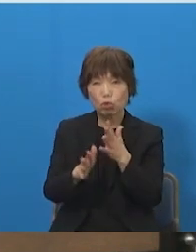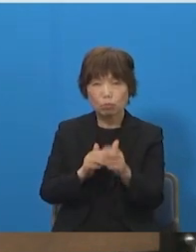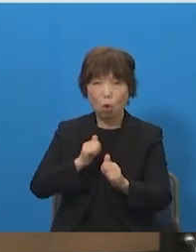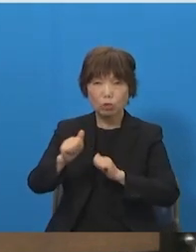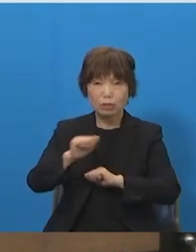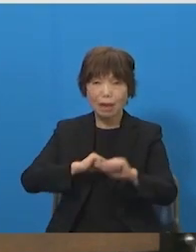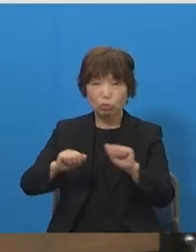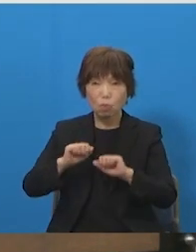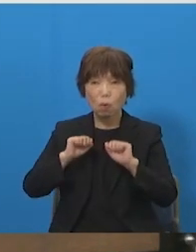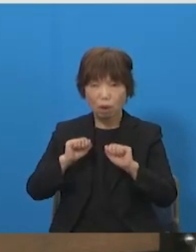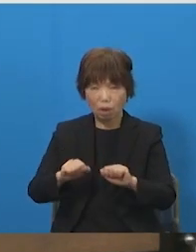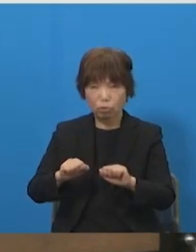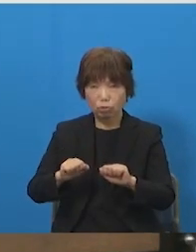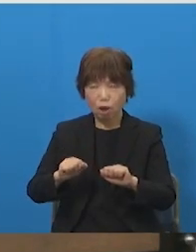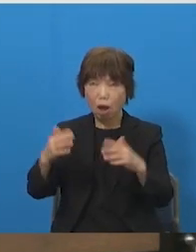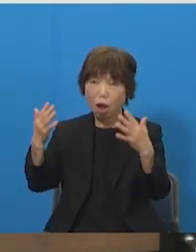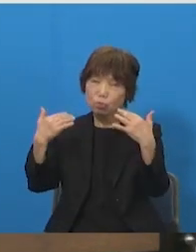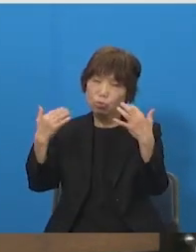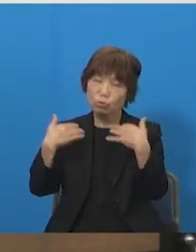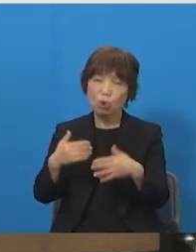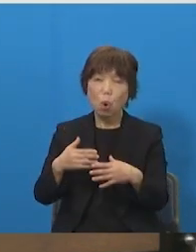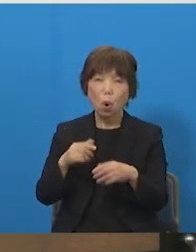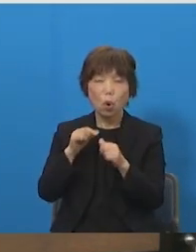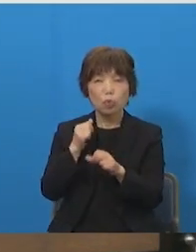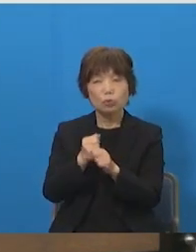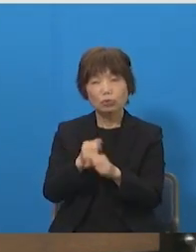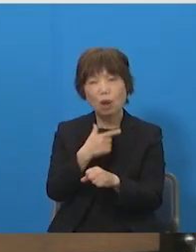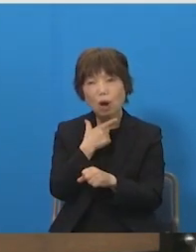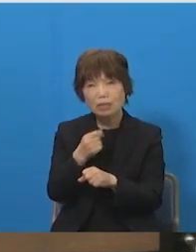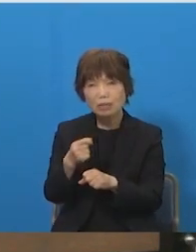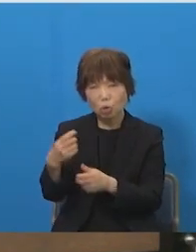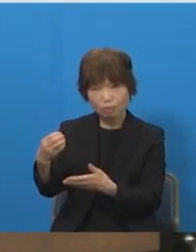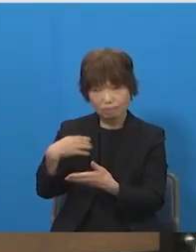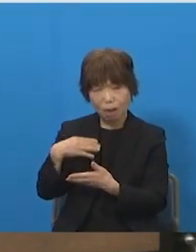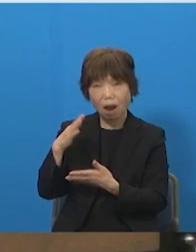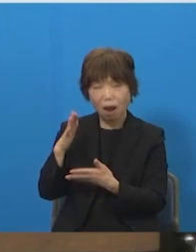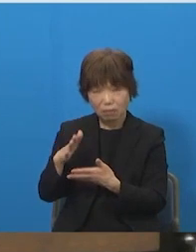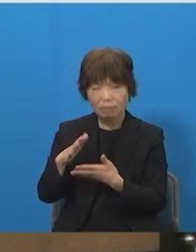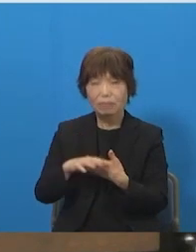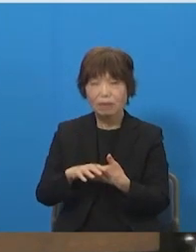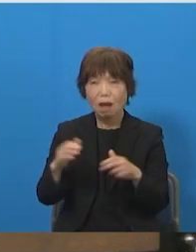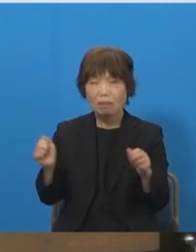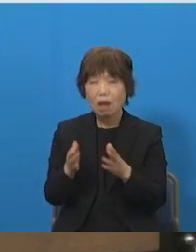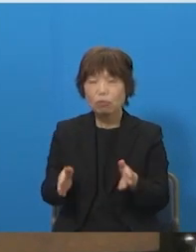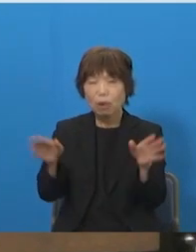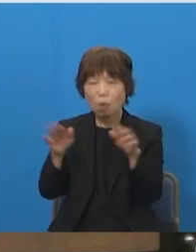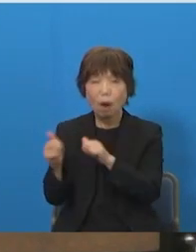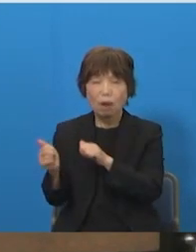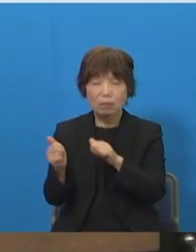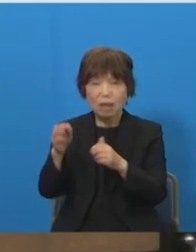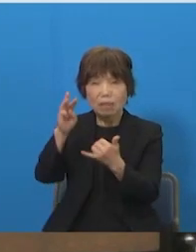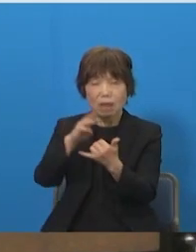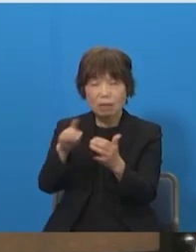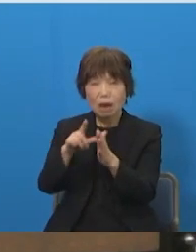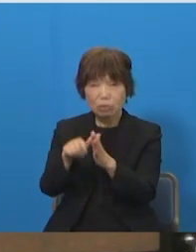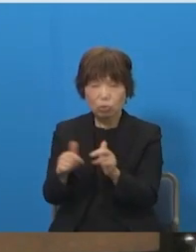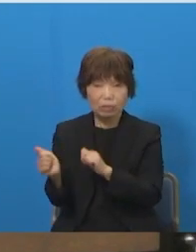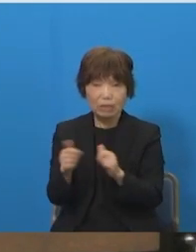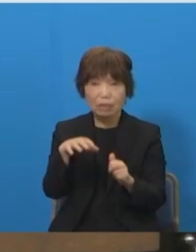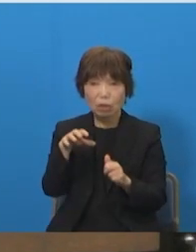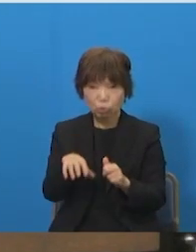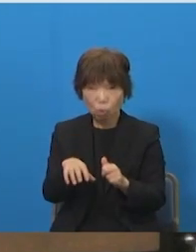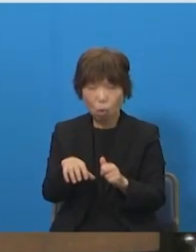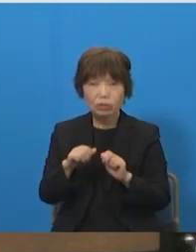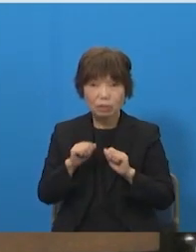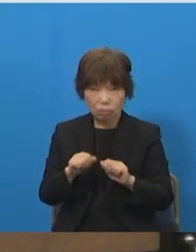われており、空調を設置してほしいとの要望が出ています。また、体育館は災害時に避難所としての機能を有している